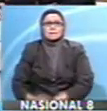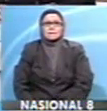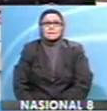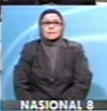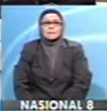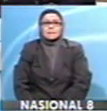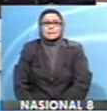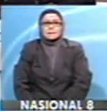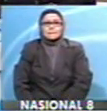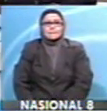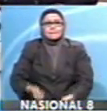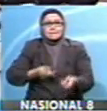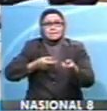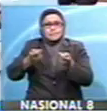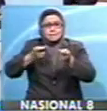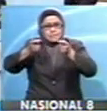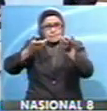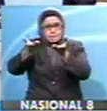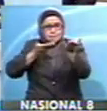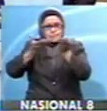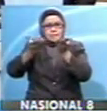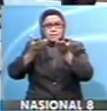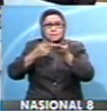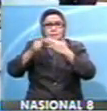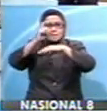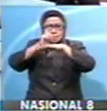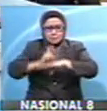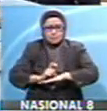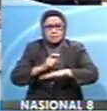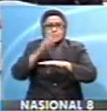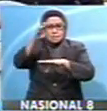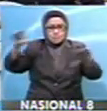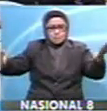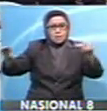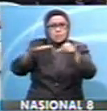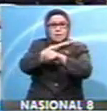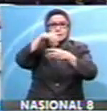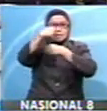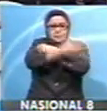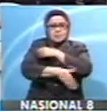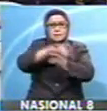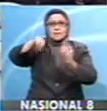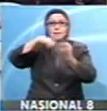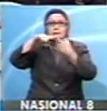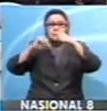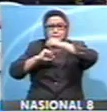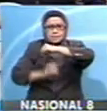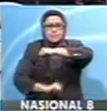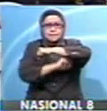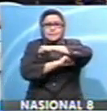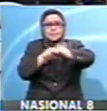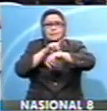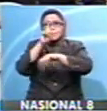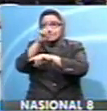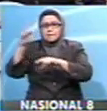tahun penyelenggaraan dua kapal Samin akan dilaksanakan sepenuhnya dalam negara di tel sepanggar Kota